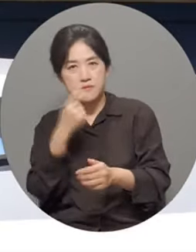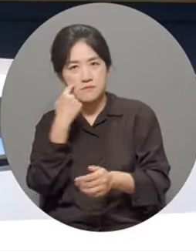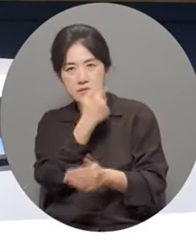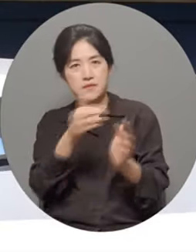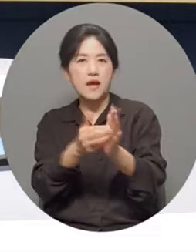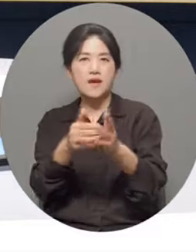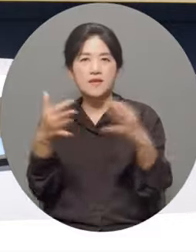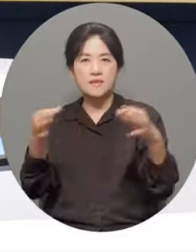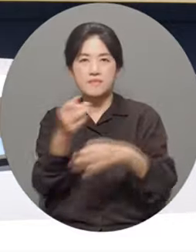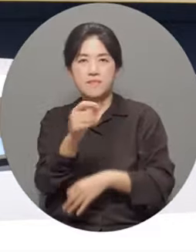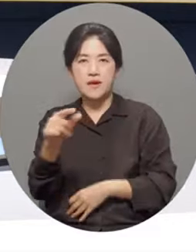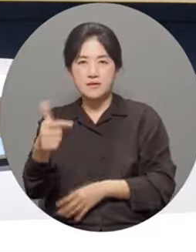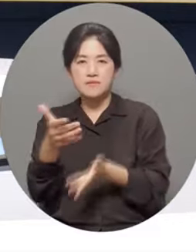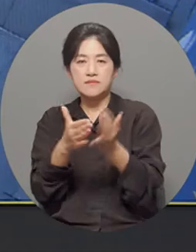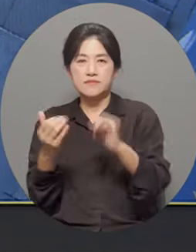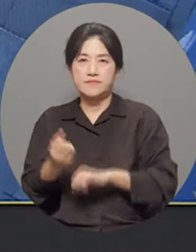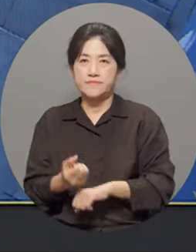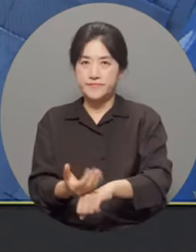기자입니다.